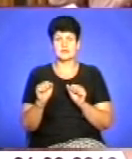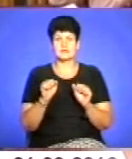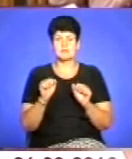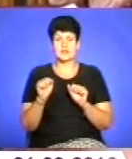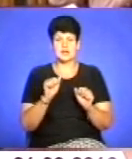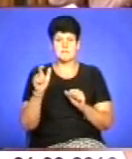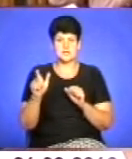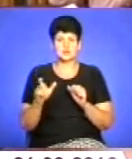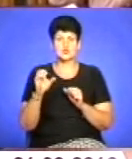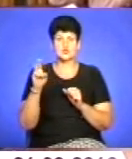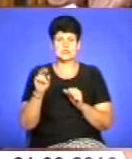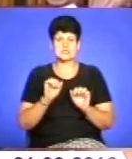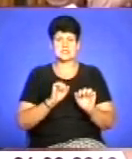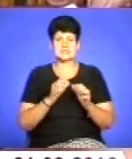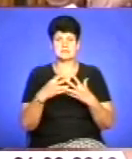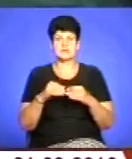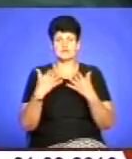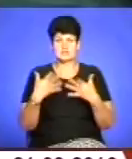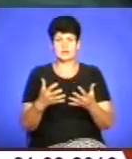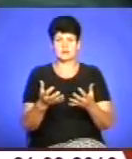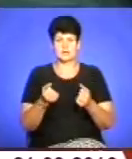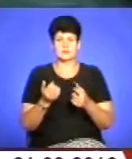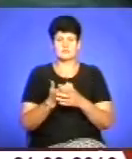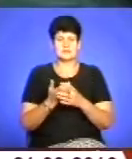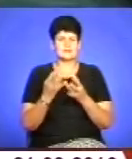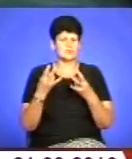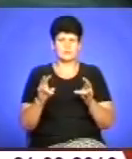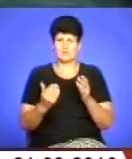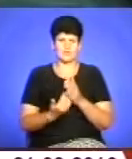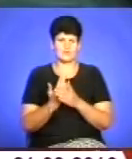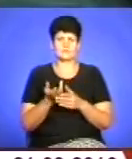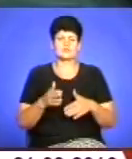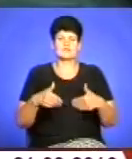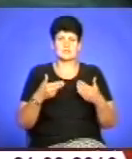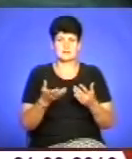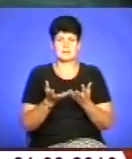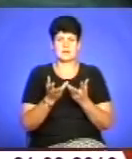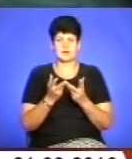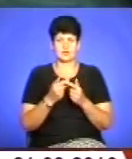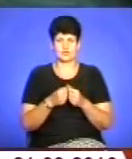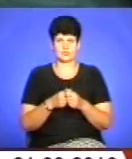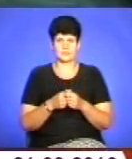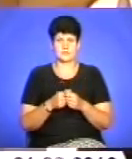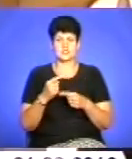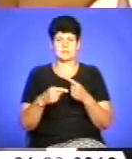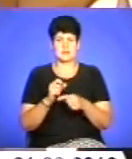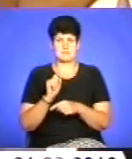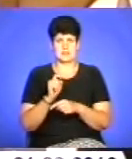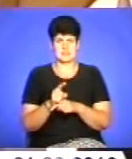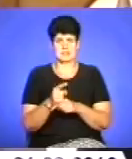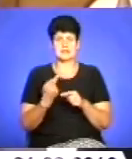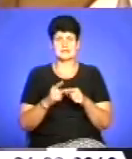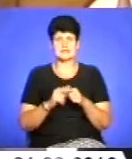сім'ям, які вже отримують житлову субсидію, не потрібно по-новому звертатися за їх перерахунком чи перепризначенням.